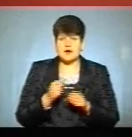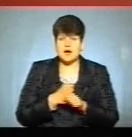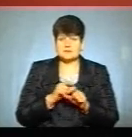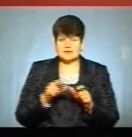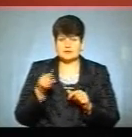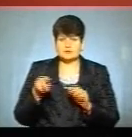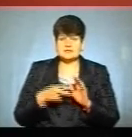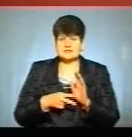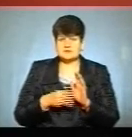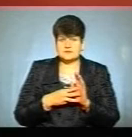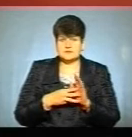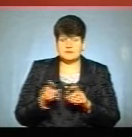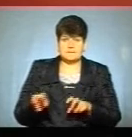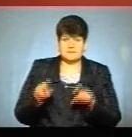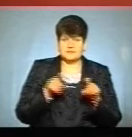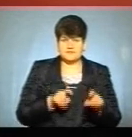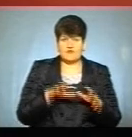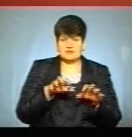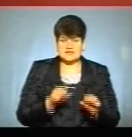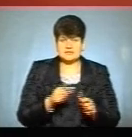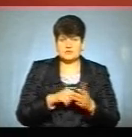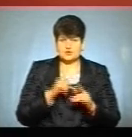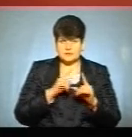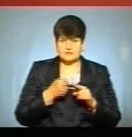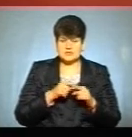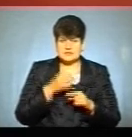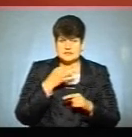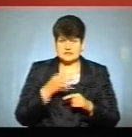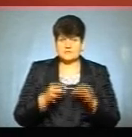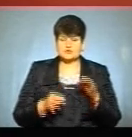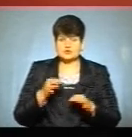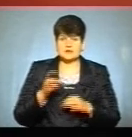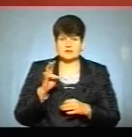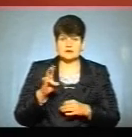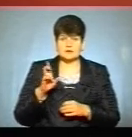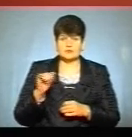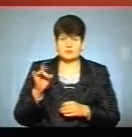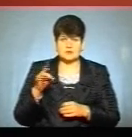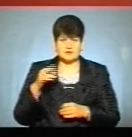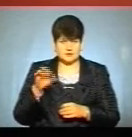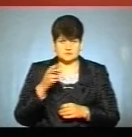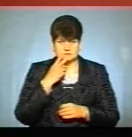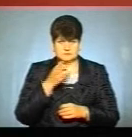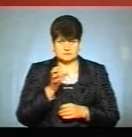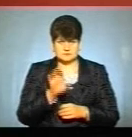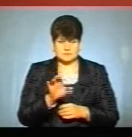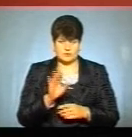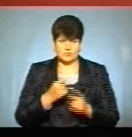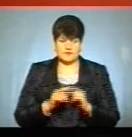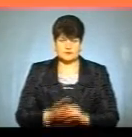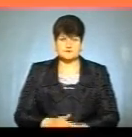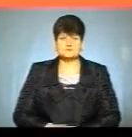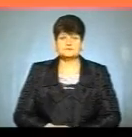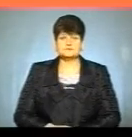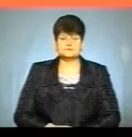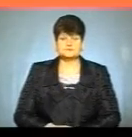78 перейшло до власності міської ради. Про це повідомила суддя Надія Бурда. Давайте подивимося сюжет, потім повернемося.